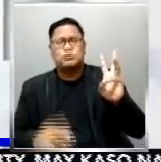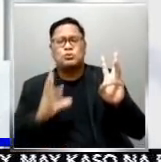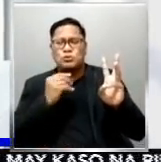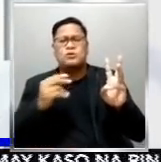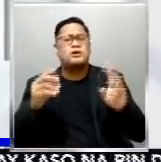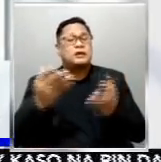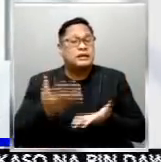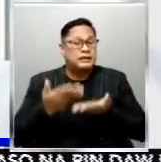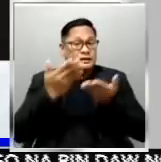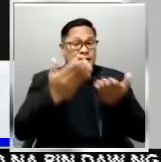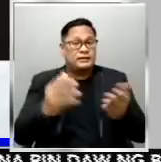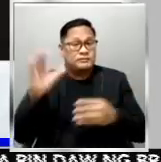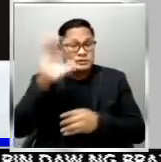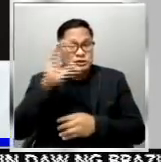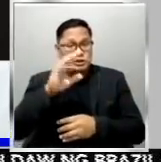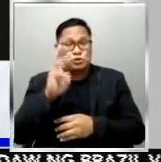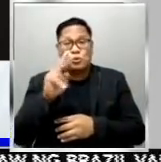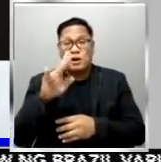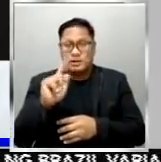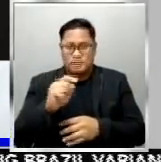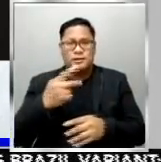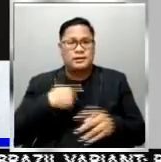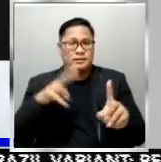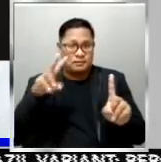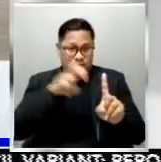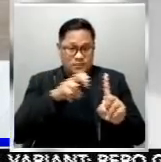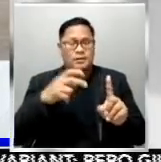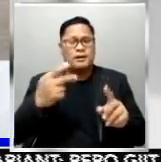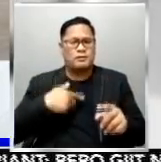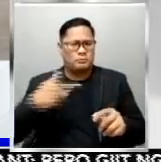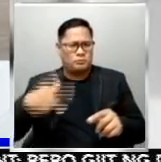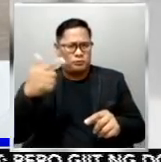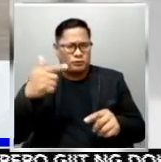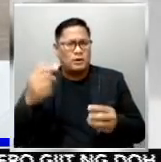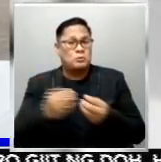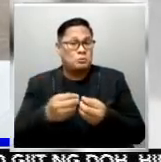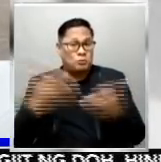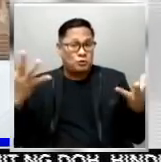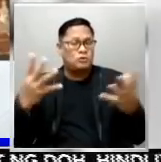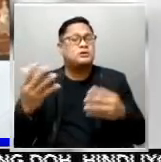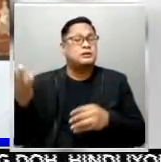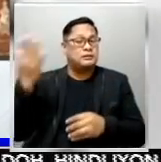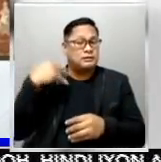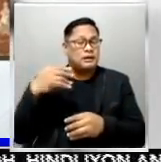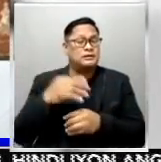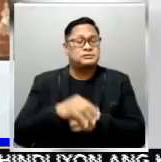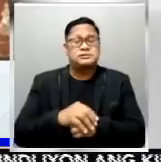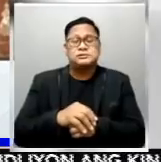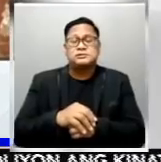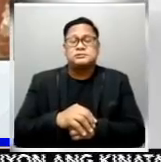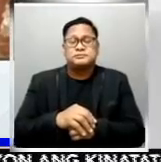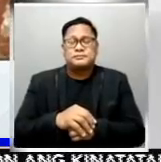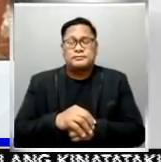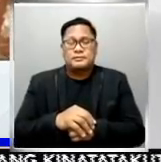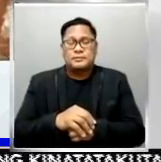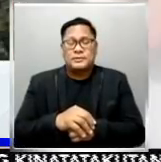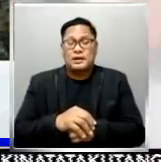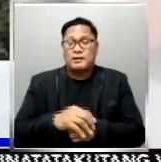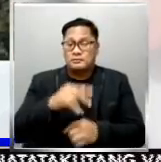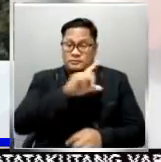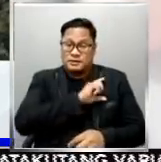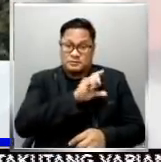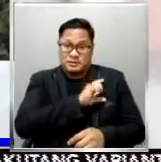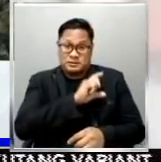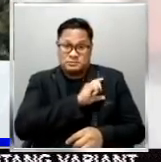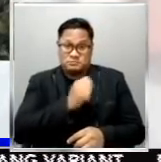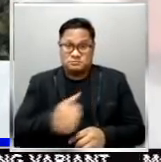at nahulihan umano ng mga armas at pampasabog ng militar at pulisya noong Linggo ng madaling araw. Ayon kay PNP Chief Debold Sinas, pati